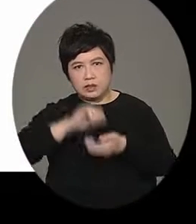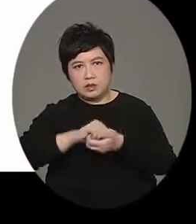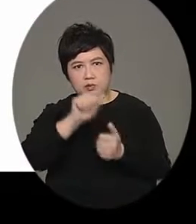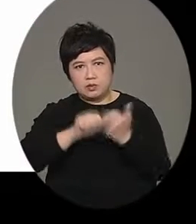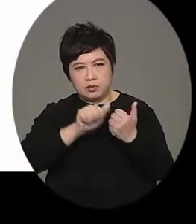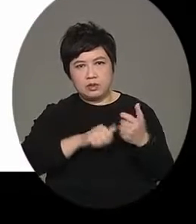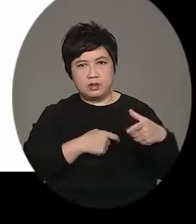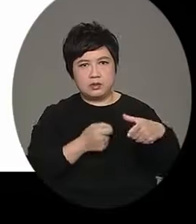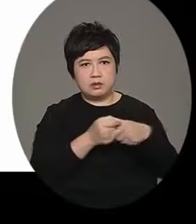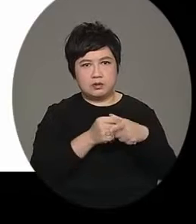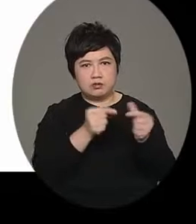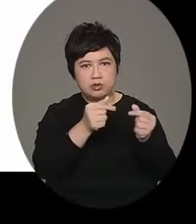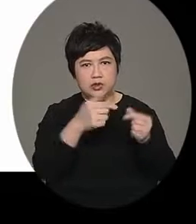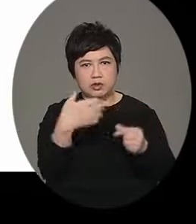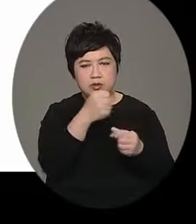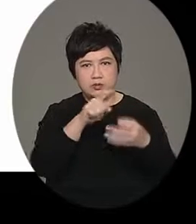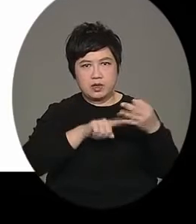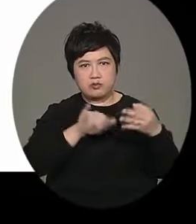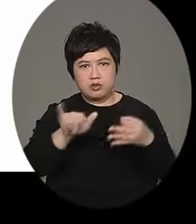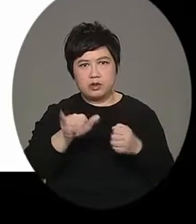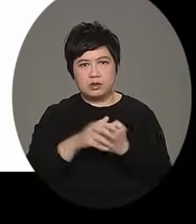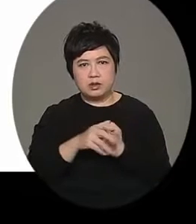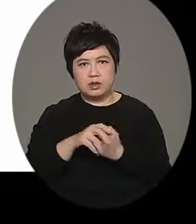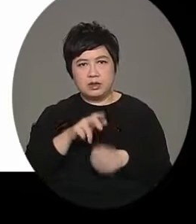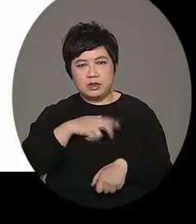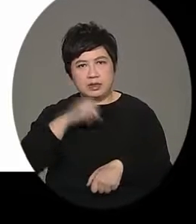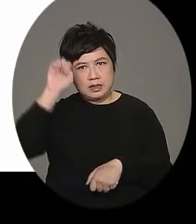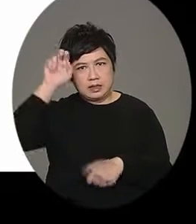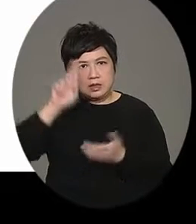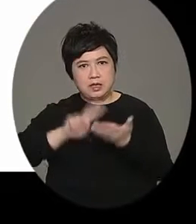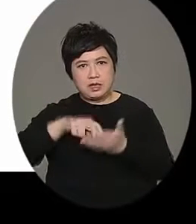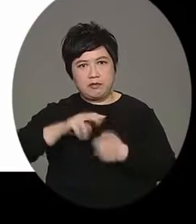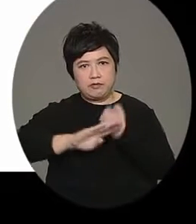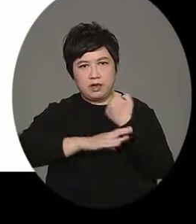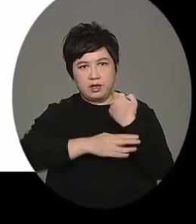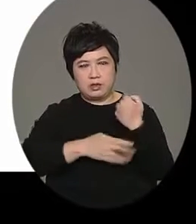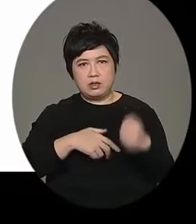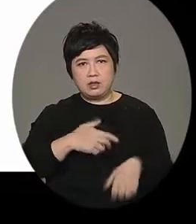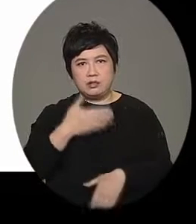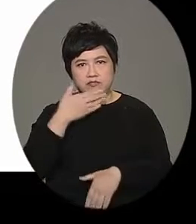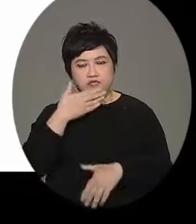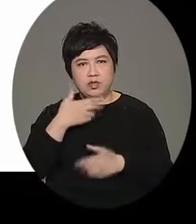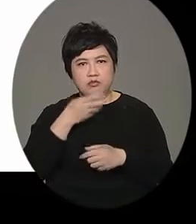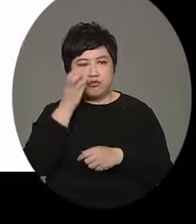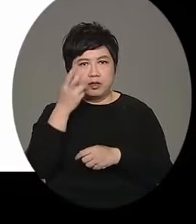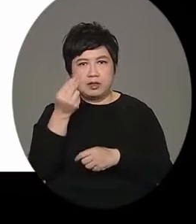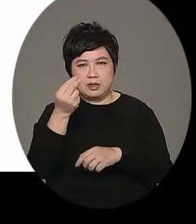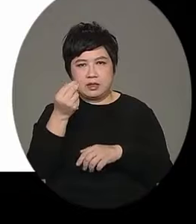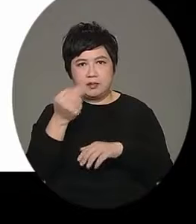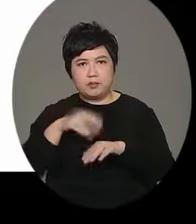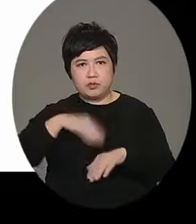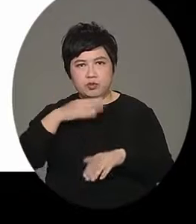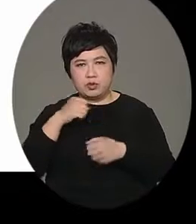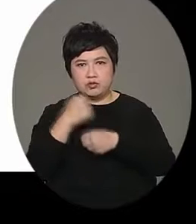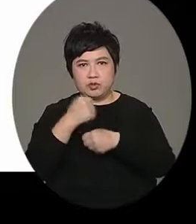員碧桂園集團董事局主席楊國強就建議國家立法，年輕人要滿20歲才可以出來工作，同